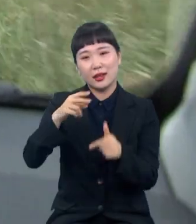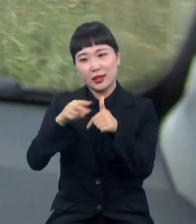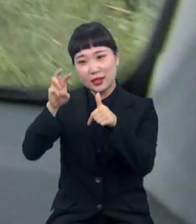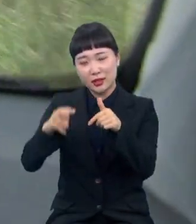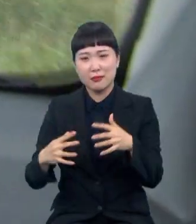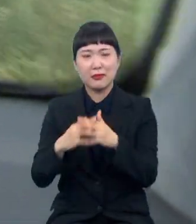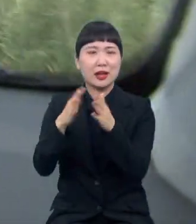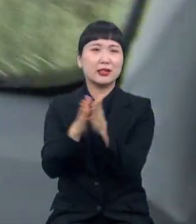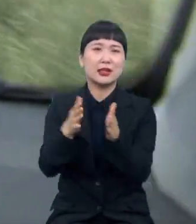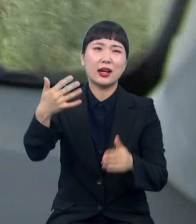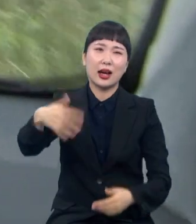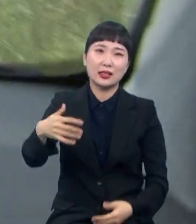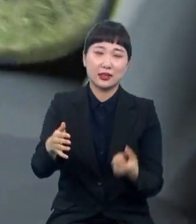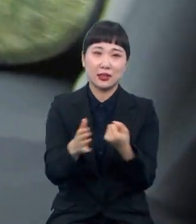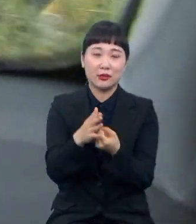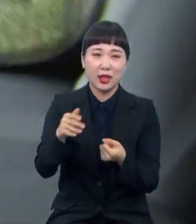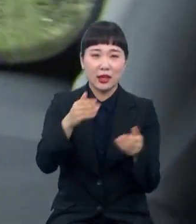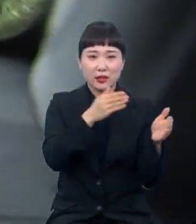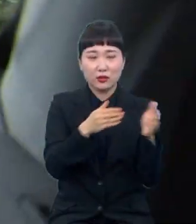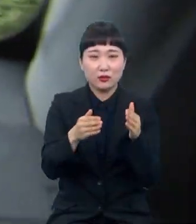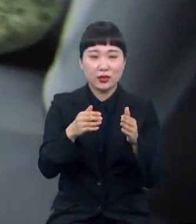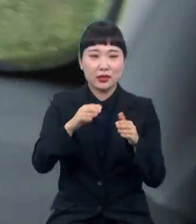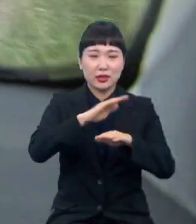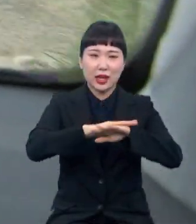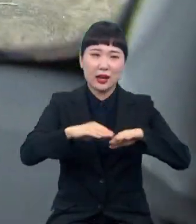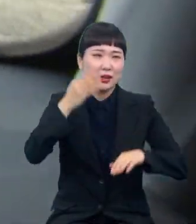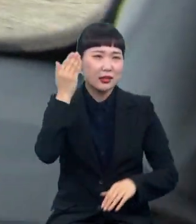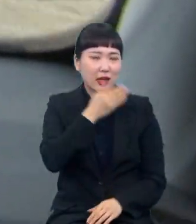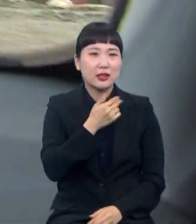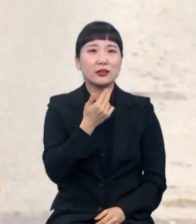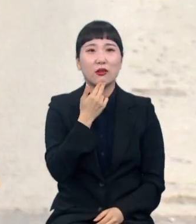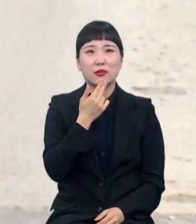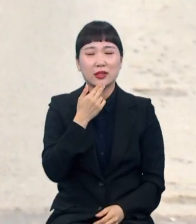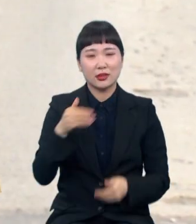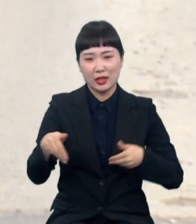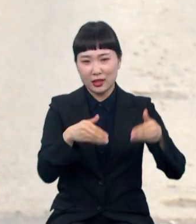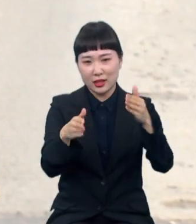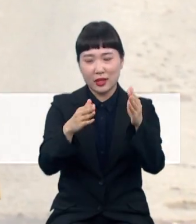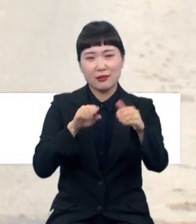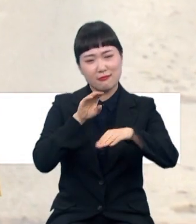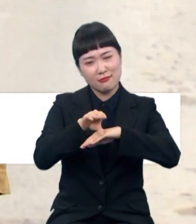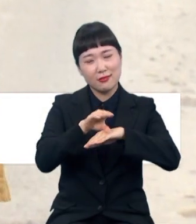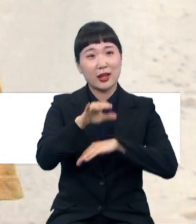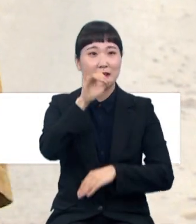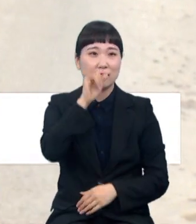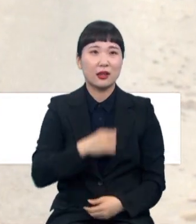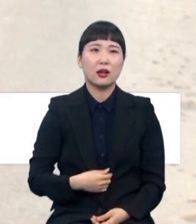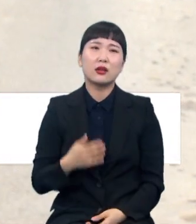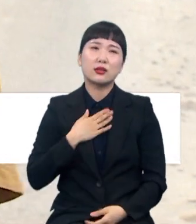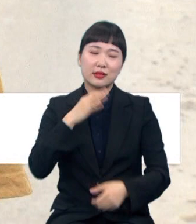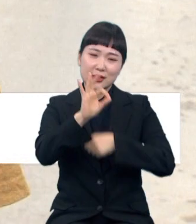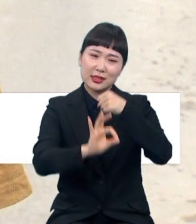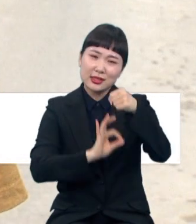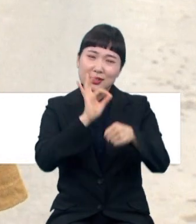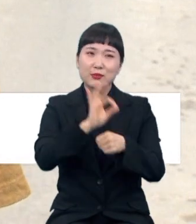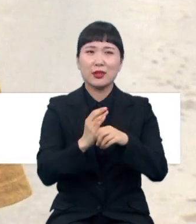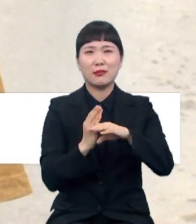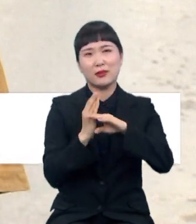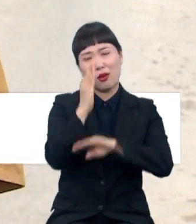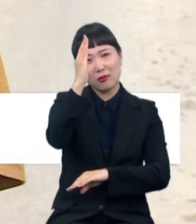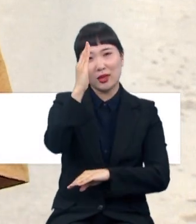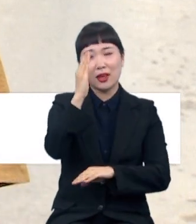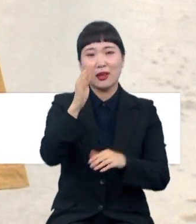정비가 안 된 도로나 농로를 차량과 뒤엉켜 이용합니다. 근데 저희는 지금까지 10년이 지나도록 삽조차 못 두고 있는